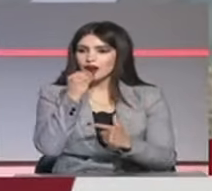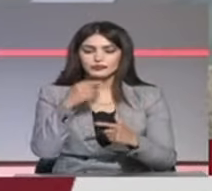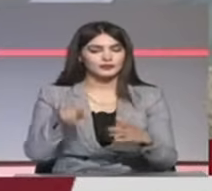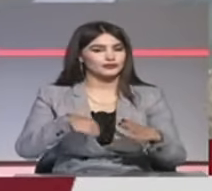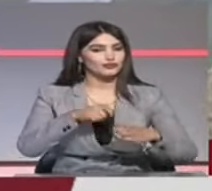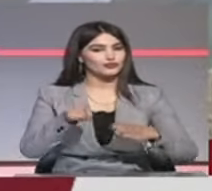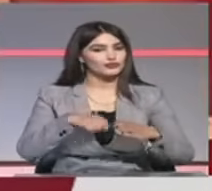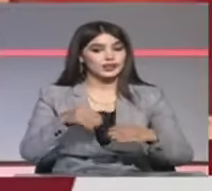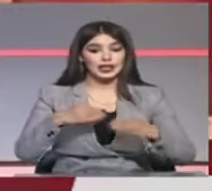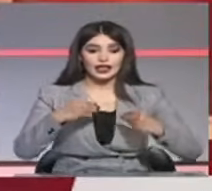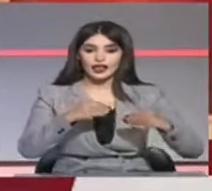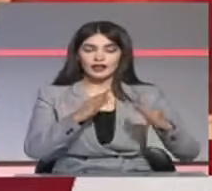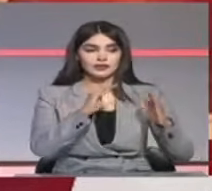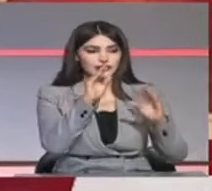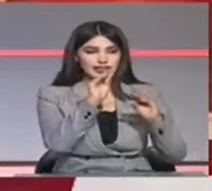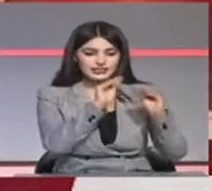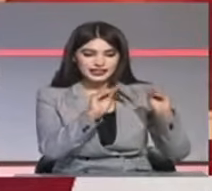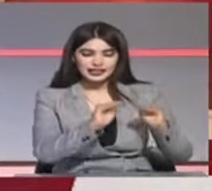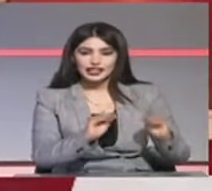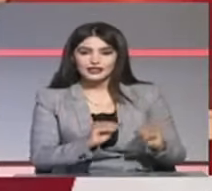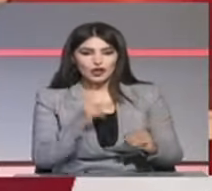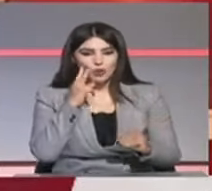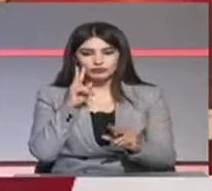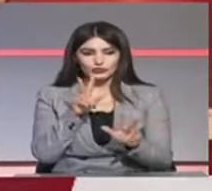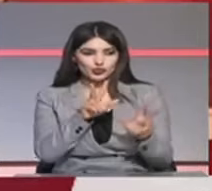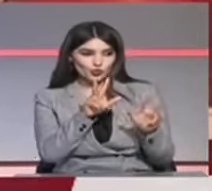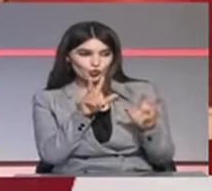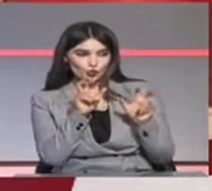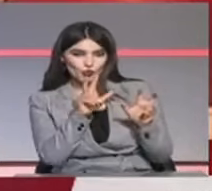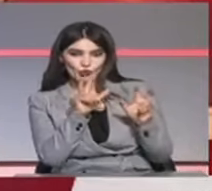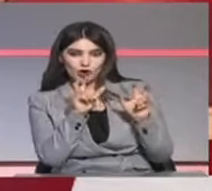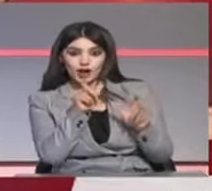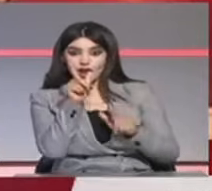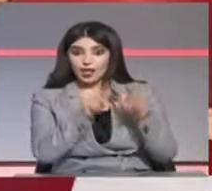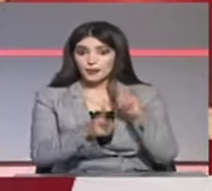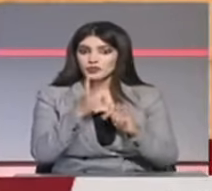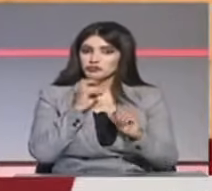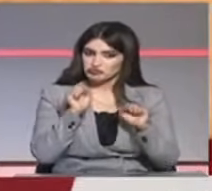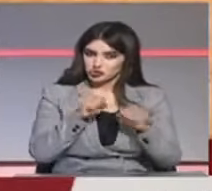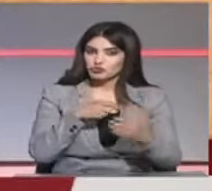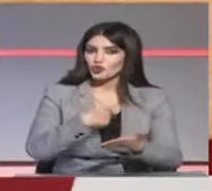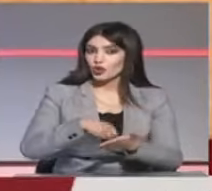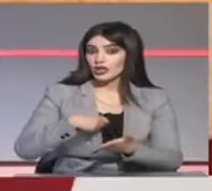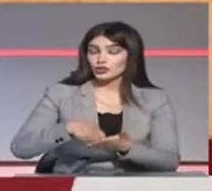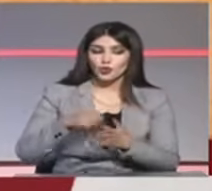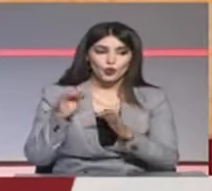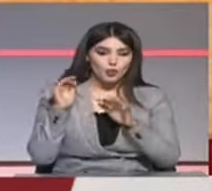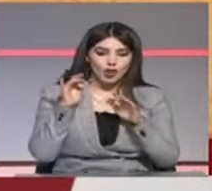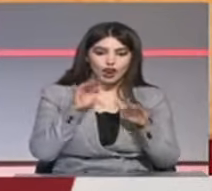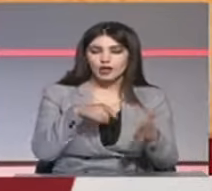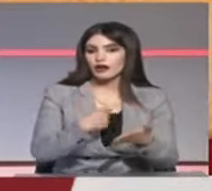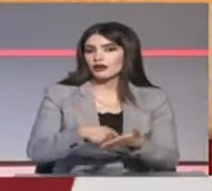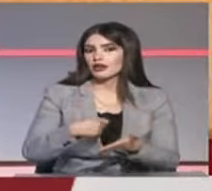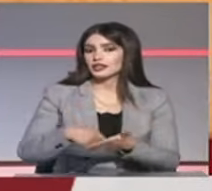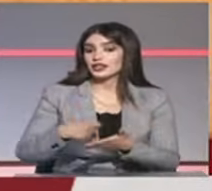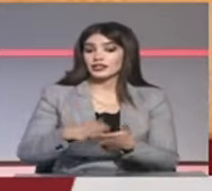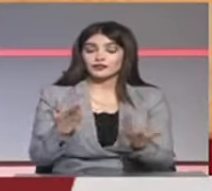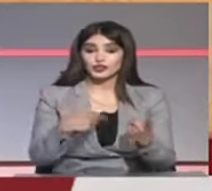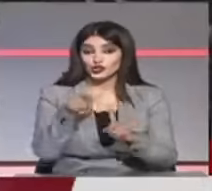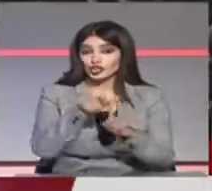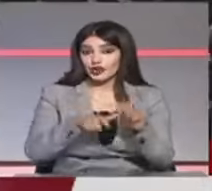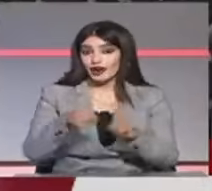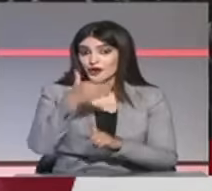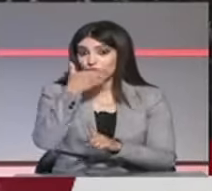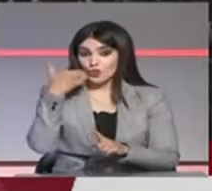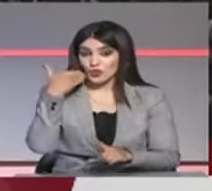التجار في وصفها وتزيينها لجلب انظار الحرفاء الذين يقبلون عليها بكثافه بمناسبه شهر